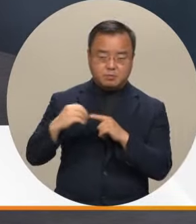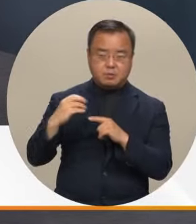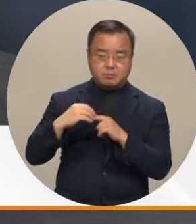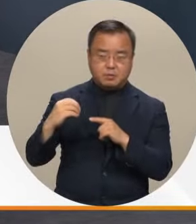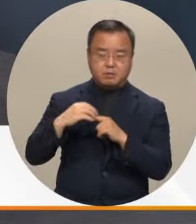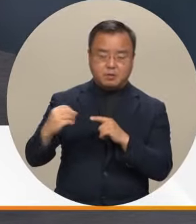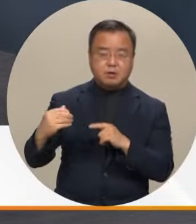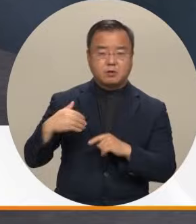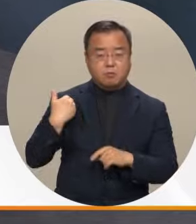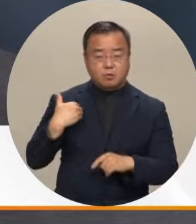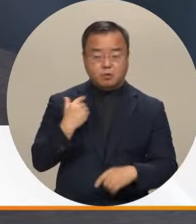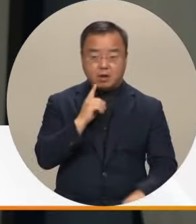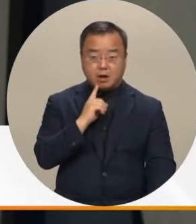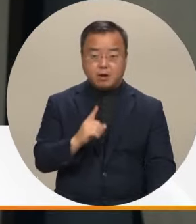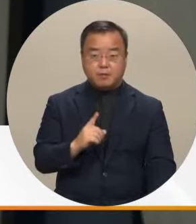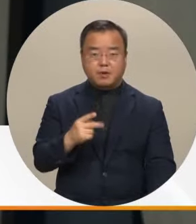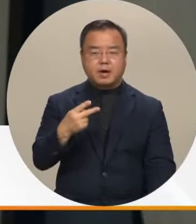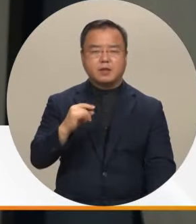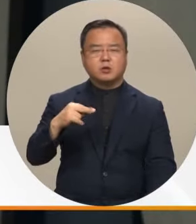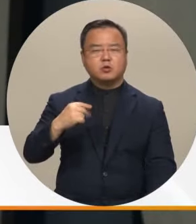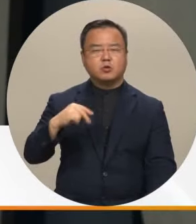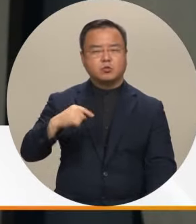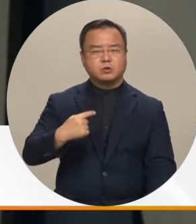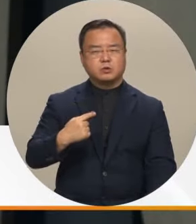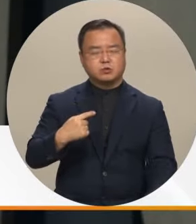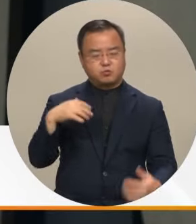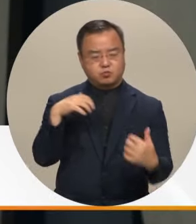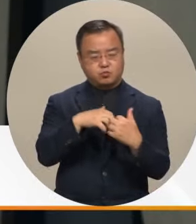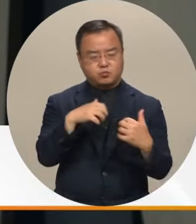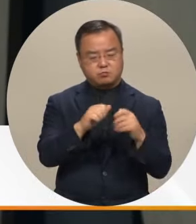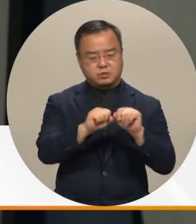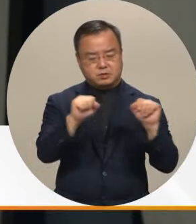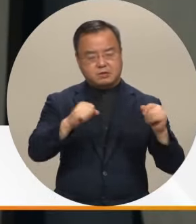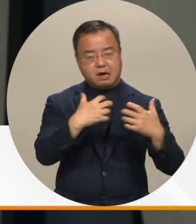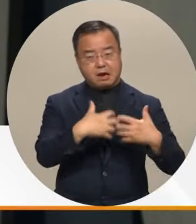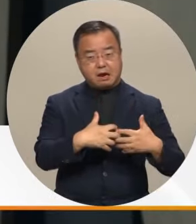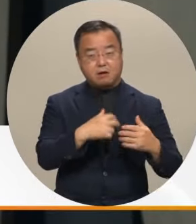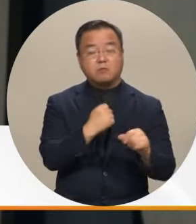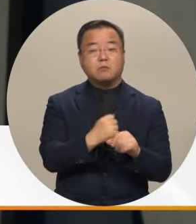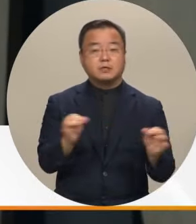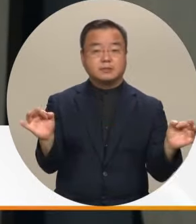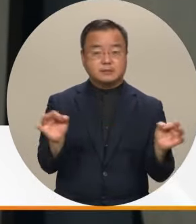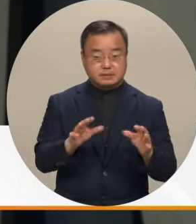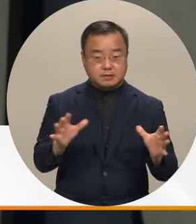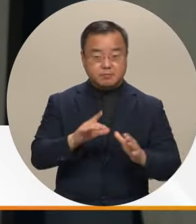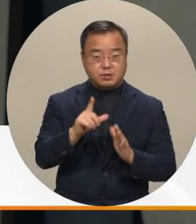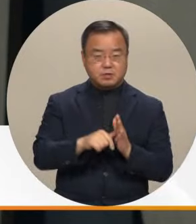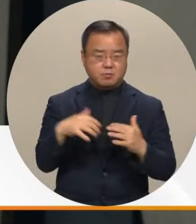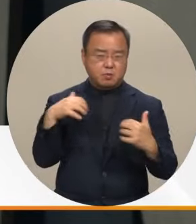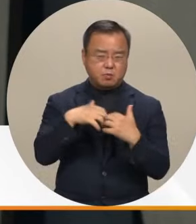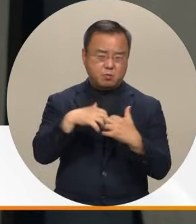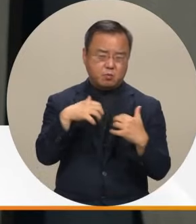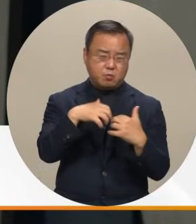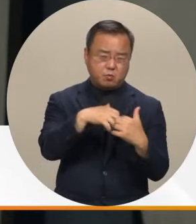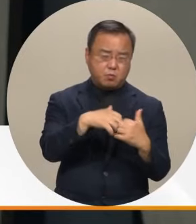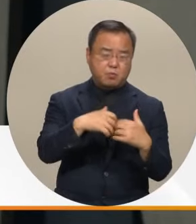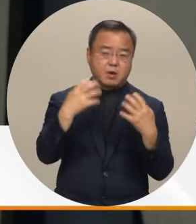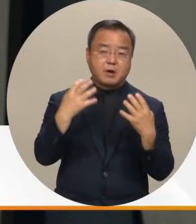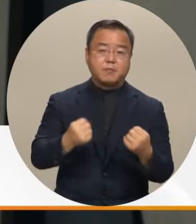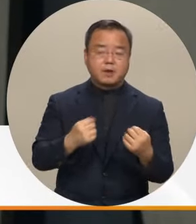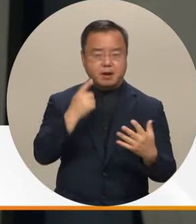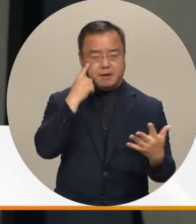어떻 도수 공격 같은 경우는 시스템을 쓰지 못하도록 하는 거기 때문에 짧은 순간 안에 엄청난 공격들이 이루어지니까 그거는 이제